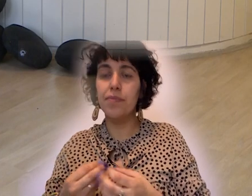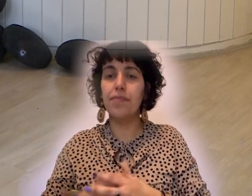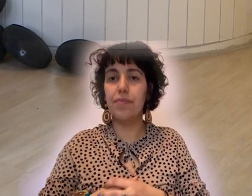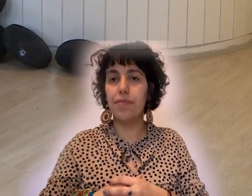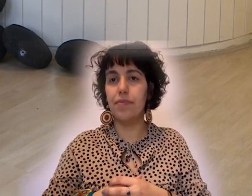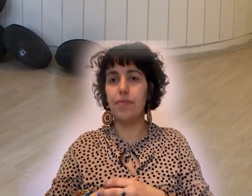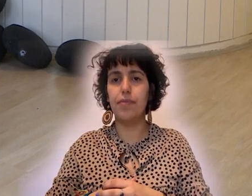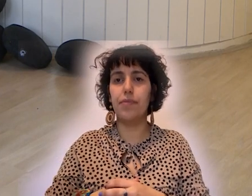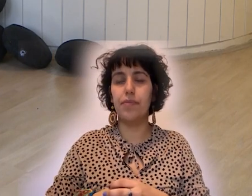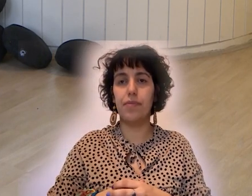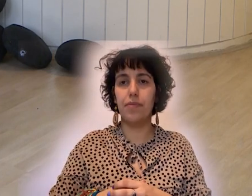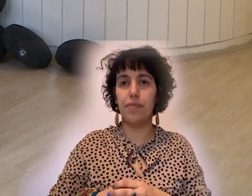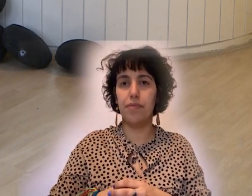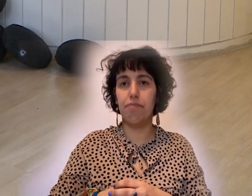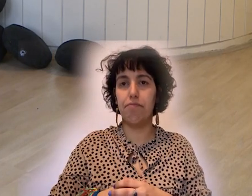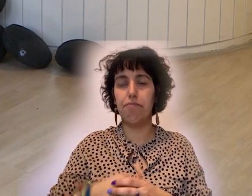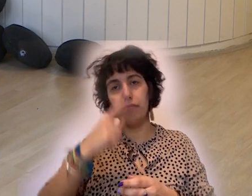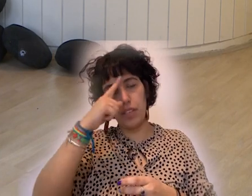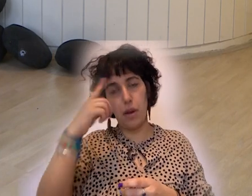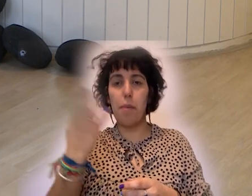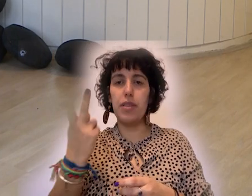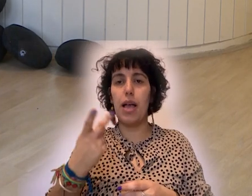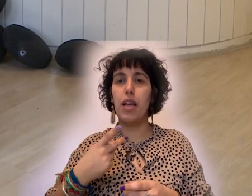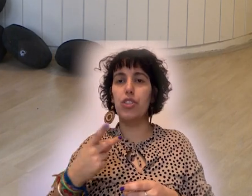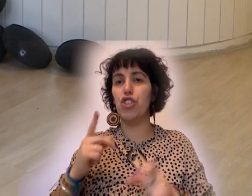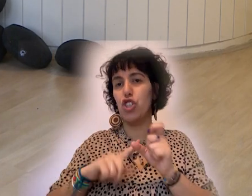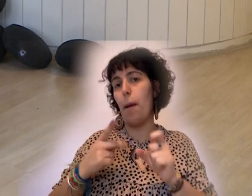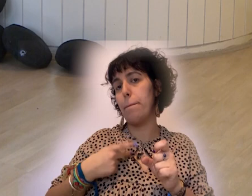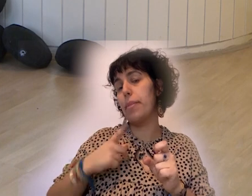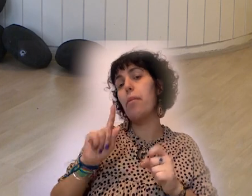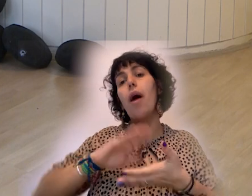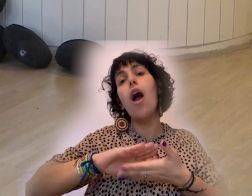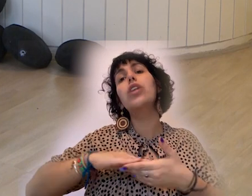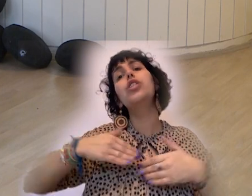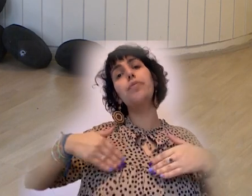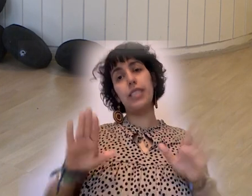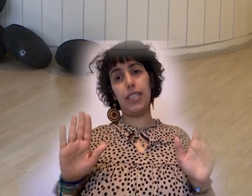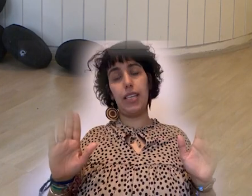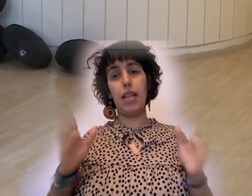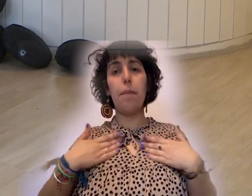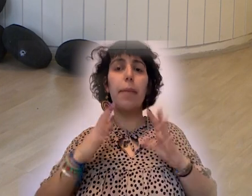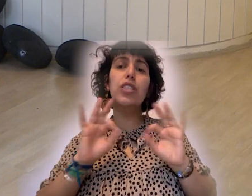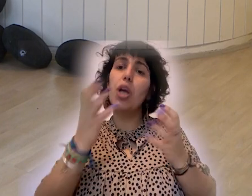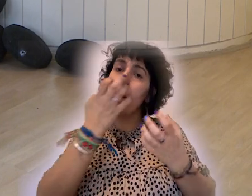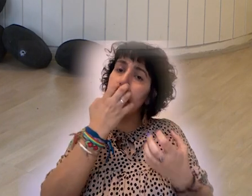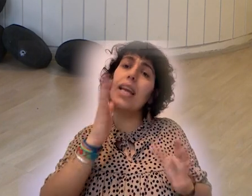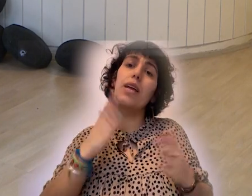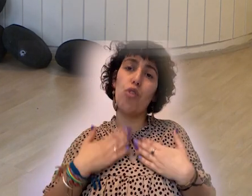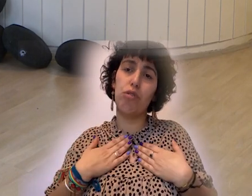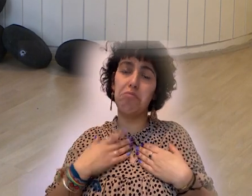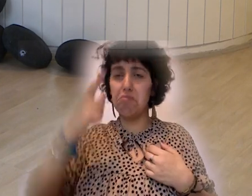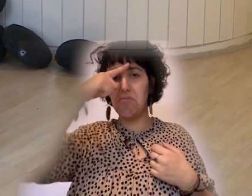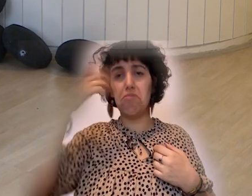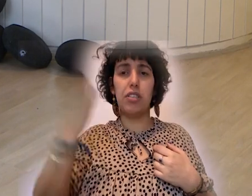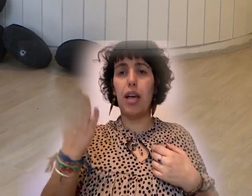belli ise yani Mesela Çağın Benim bir arkadaşım değilse de hiç beklemediğim bir anda bir saldırıya maruz kalmayacaksınız Örneğin bir yolda yürüyorum ve